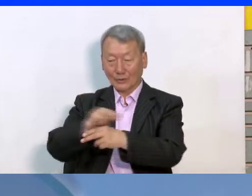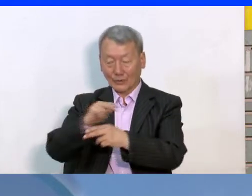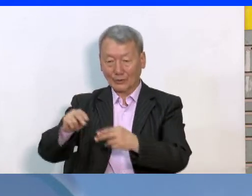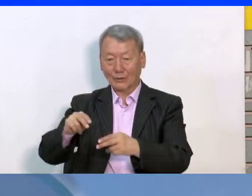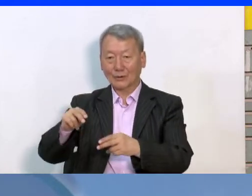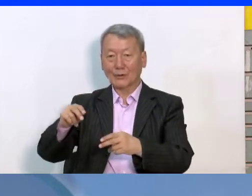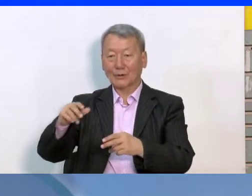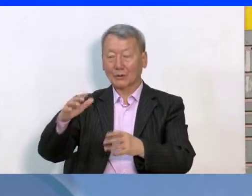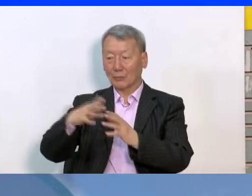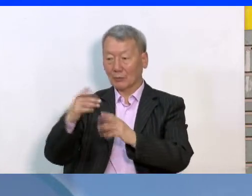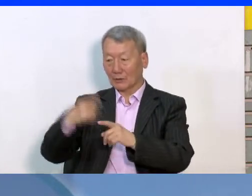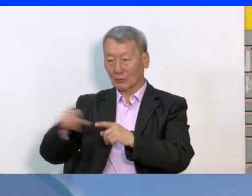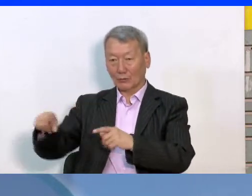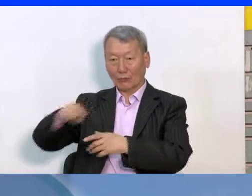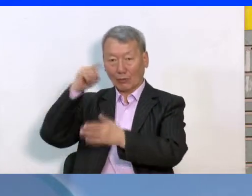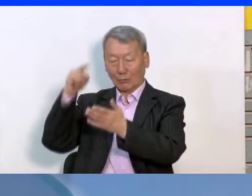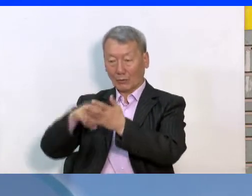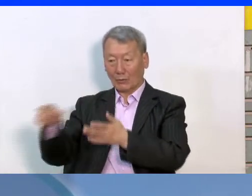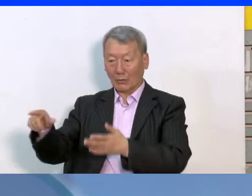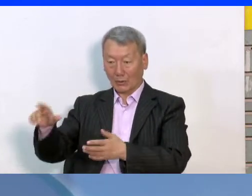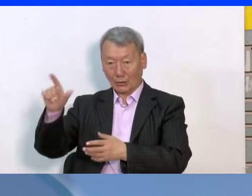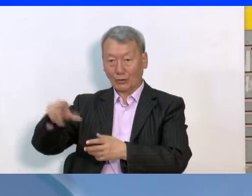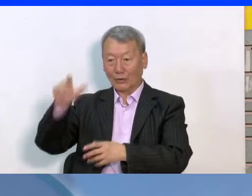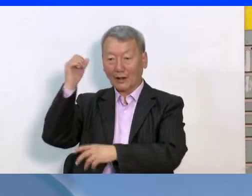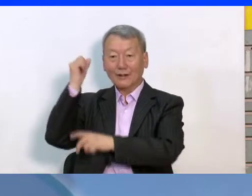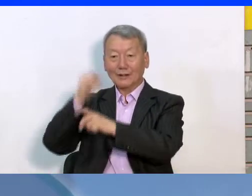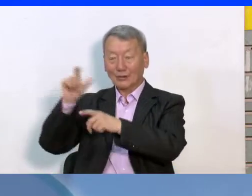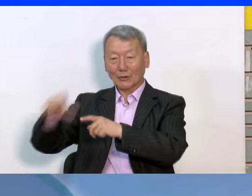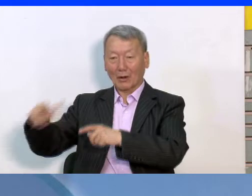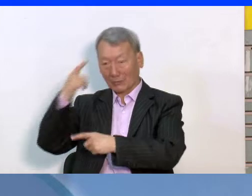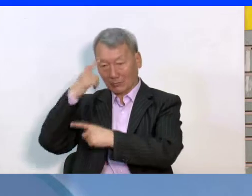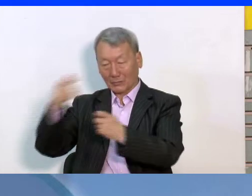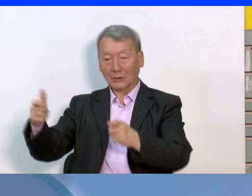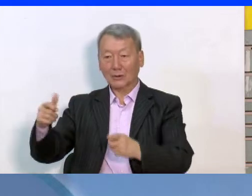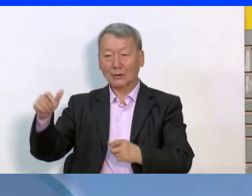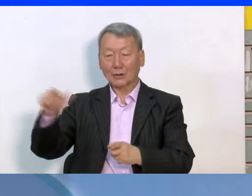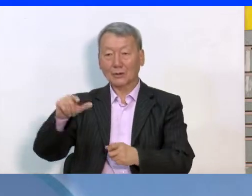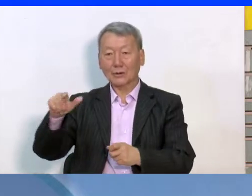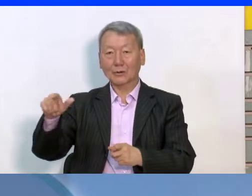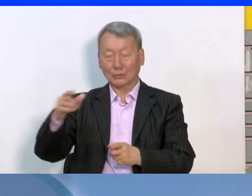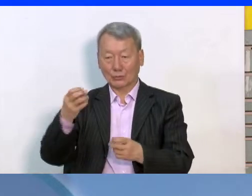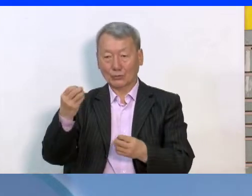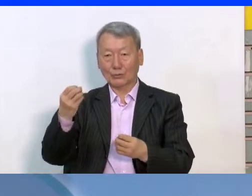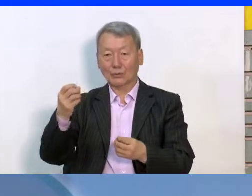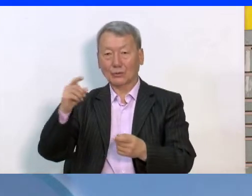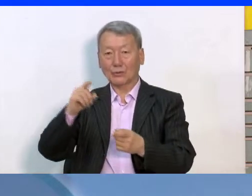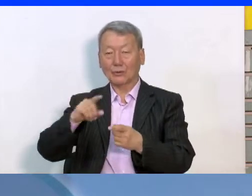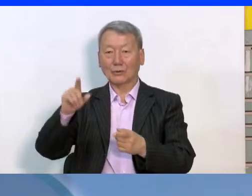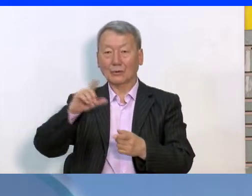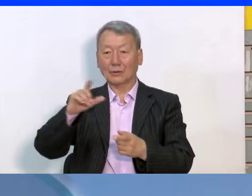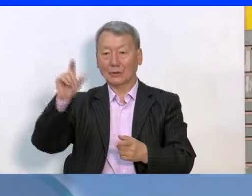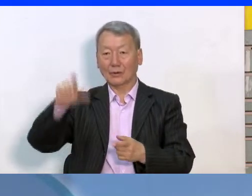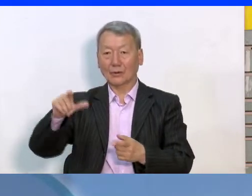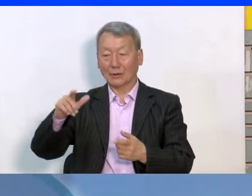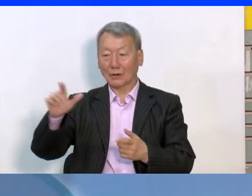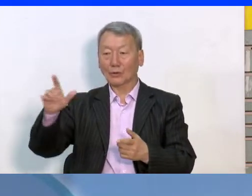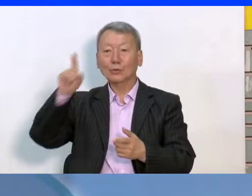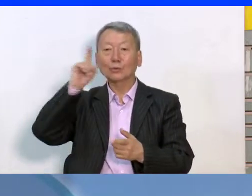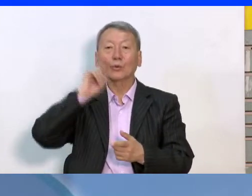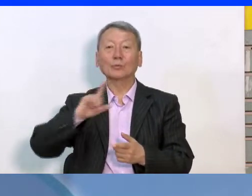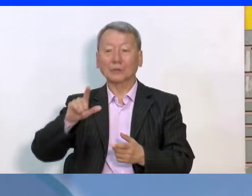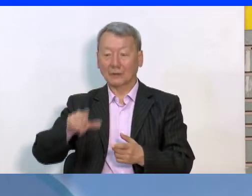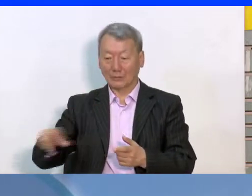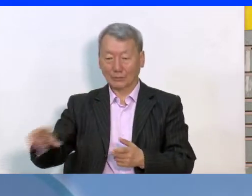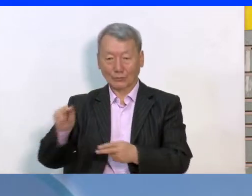ошол айылдын тургундары көтөргөн маселеде туура деп эсептейбиз. Анткени бир топ каражат кетип, ошо жарандарыбызга шарт түзүү боюнча